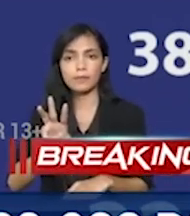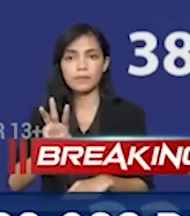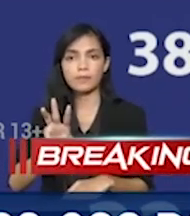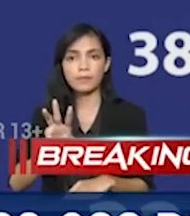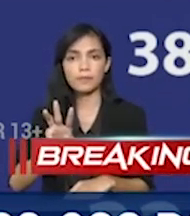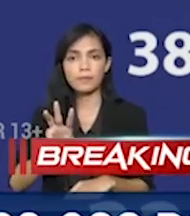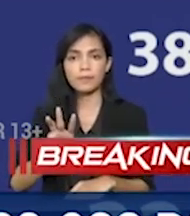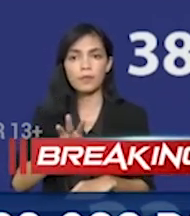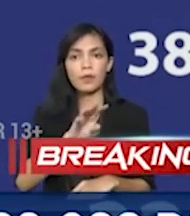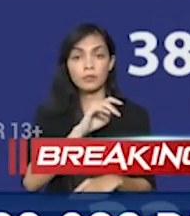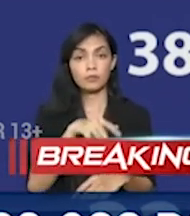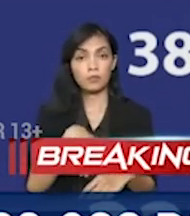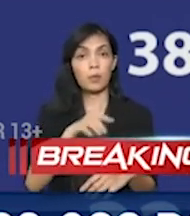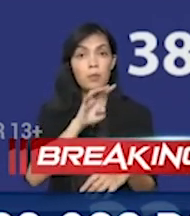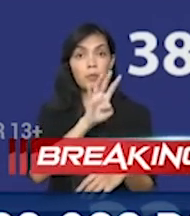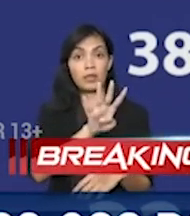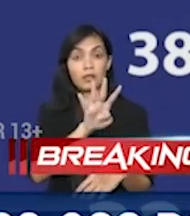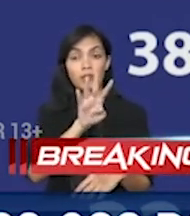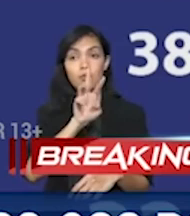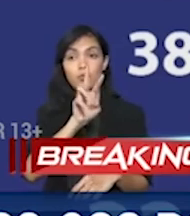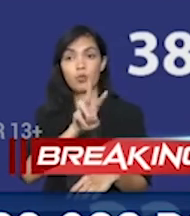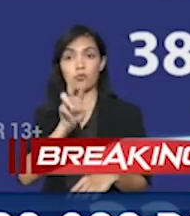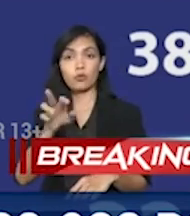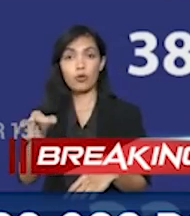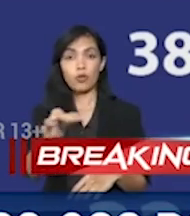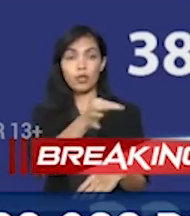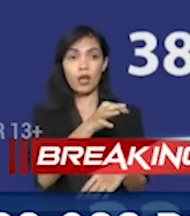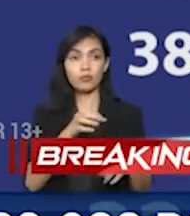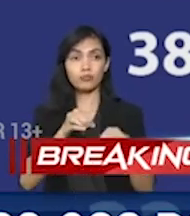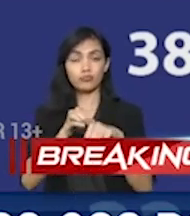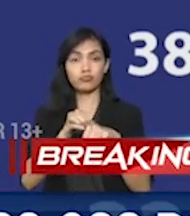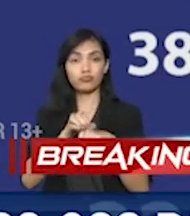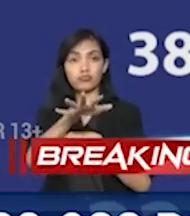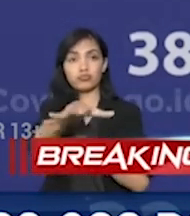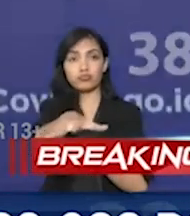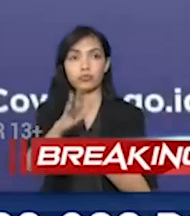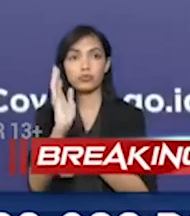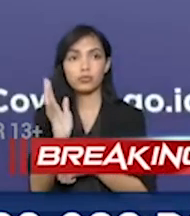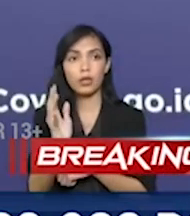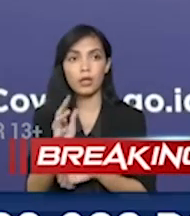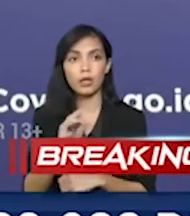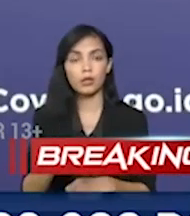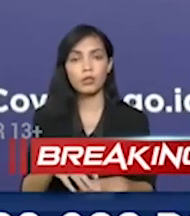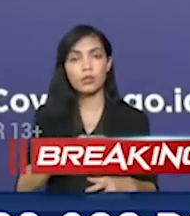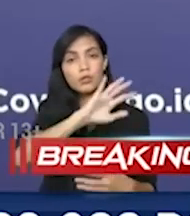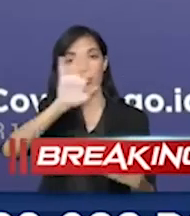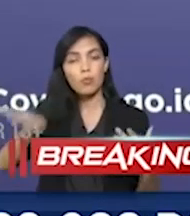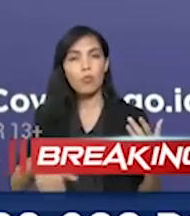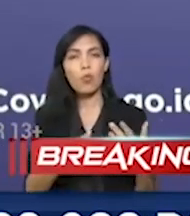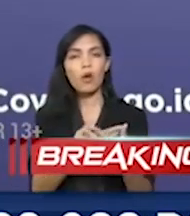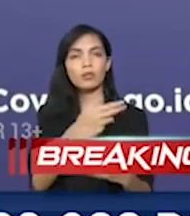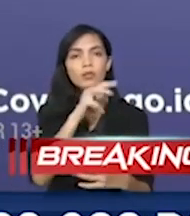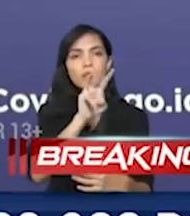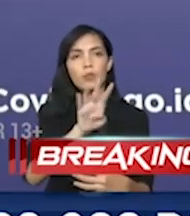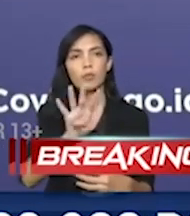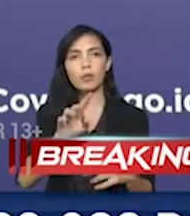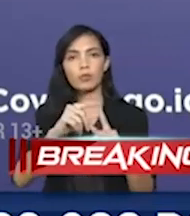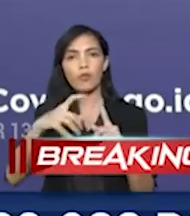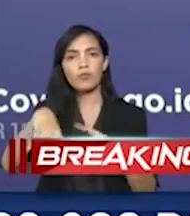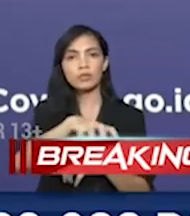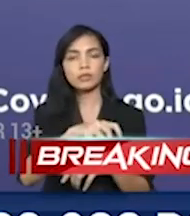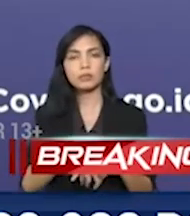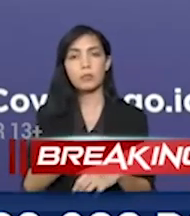422 kabupaten kota telah the Kampak Hai dari seluruh and ke-34 provinsi saudara-saudara